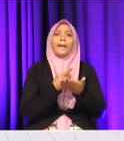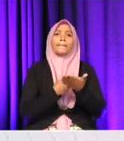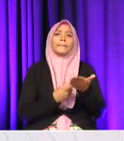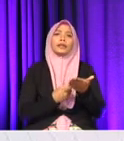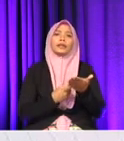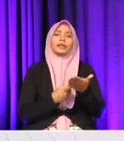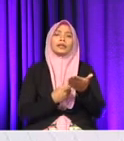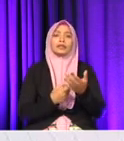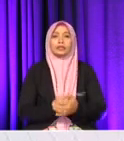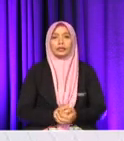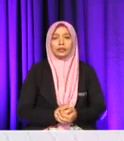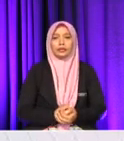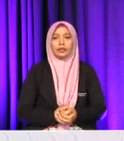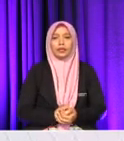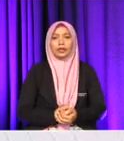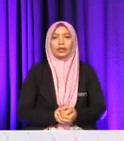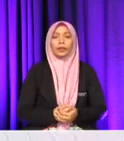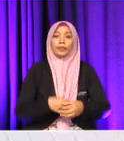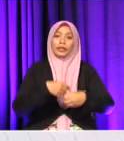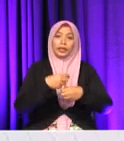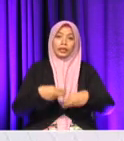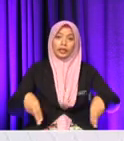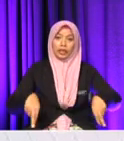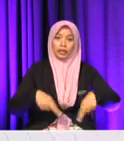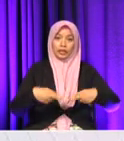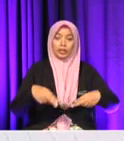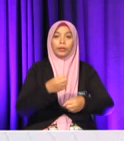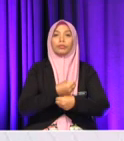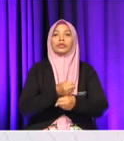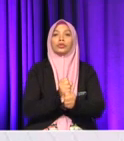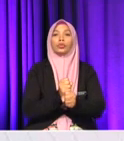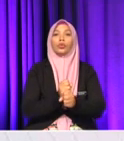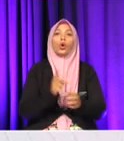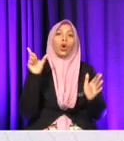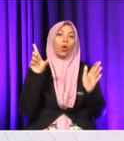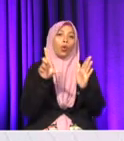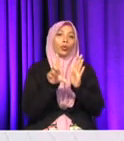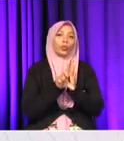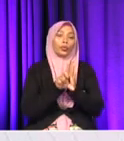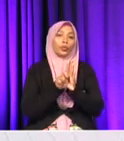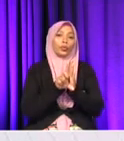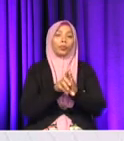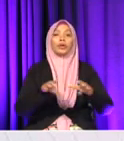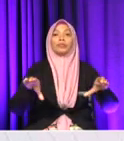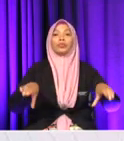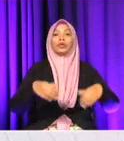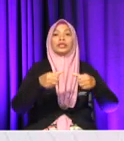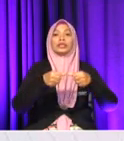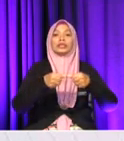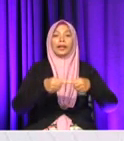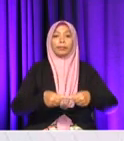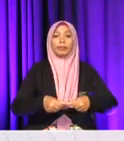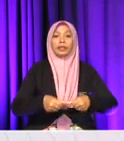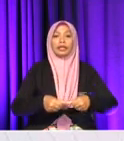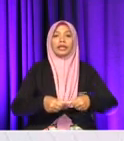mereka bentuk ataupun mendidihkan kita punya bentuk logo tadi oke kemudian membuat tetapan size logo ini